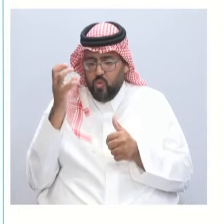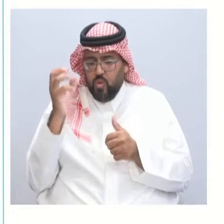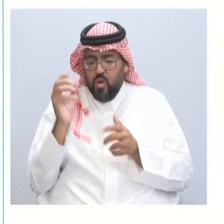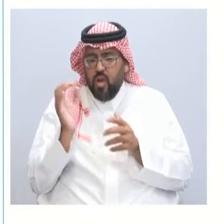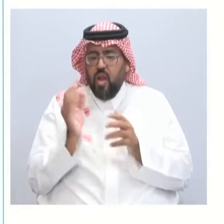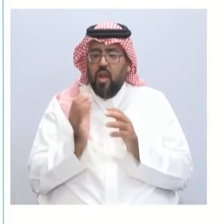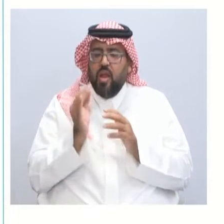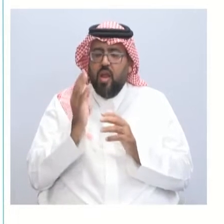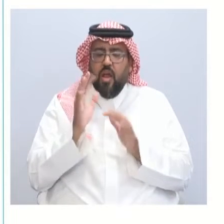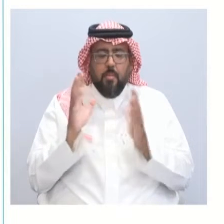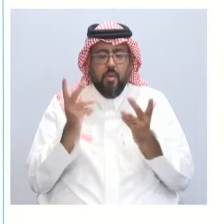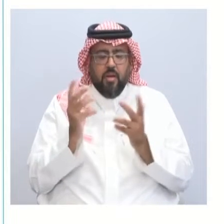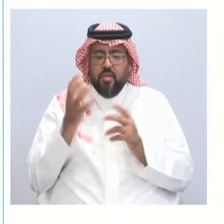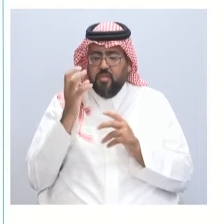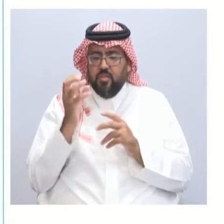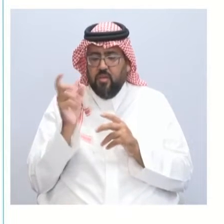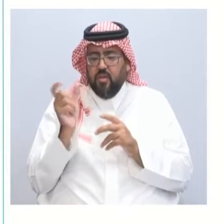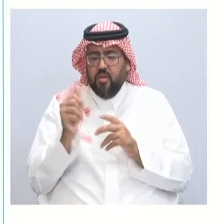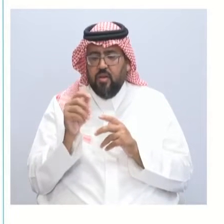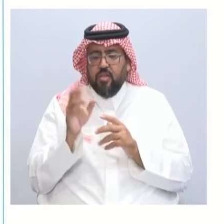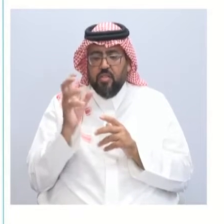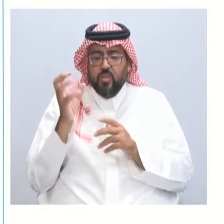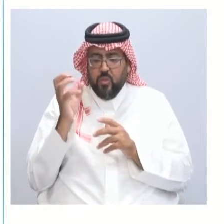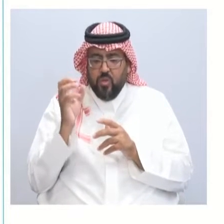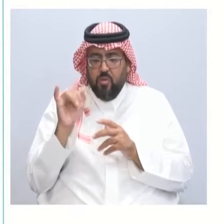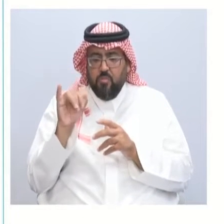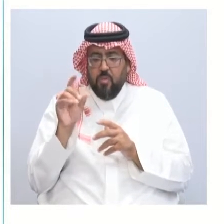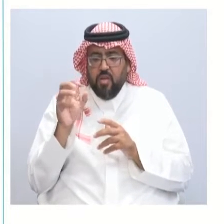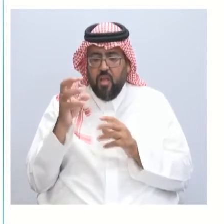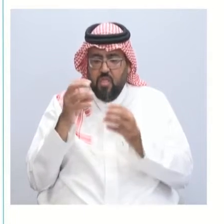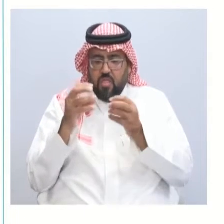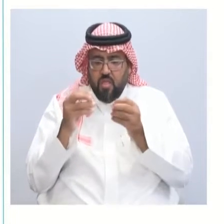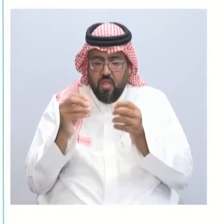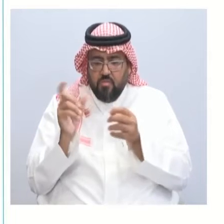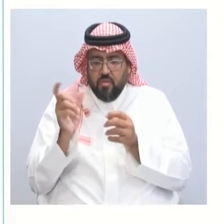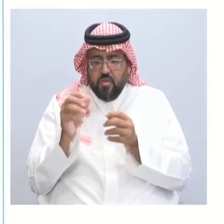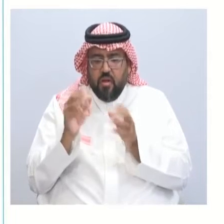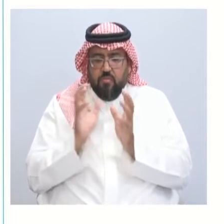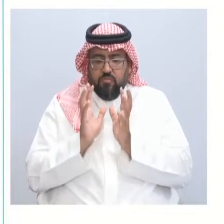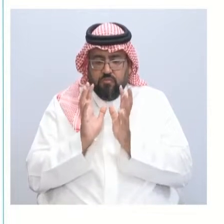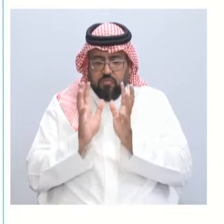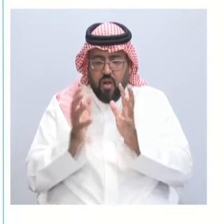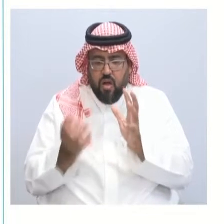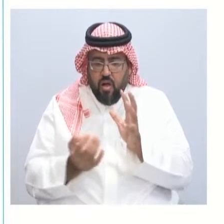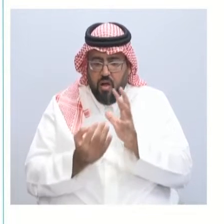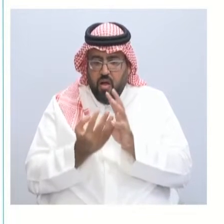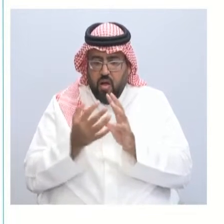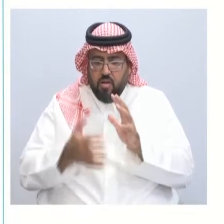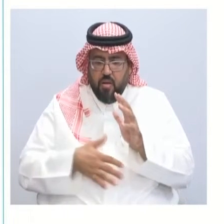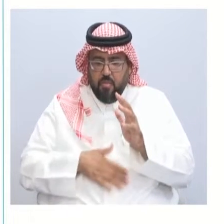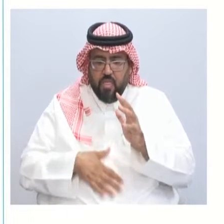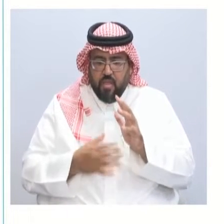الناريه ما هي هذه الصخور هي صخور منصهره اندفعت من باطن الارض